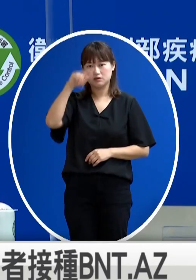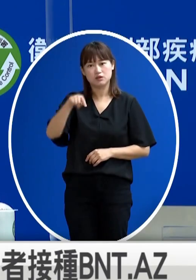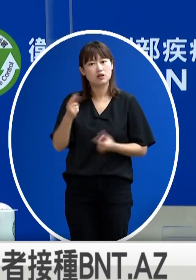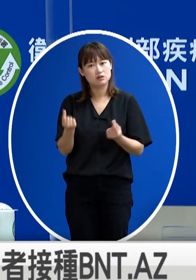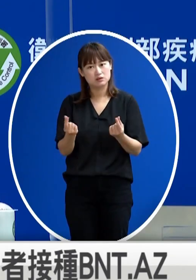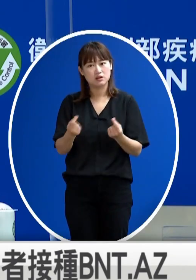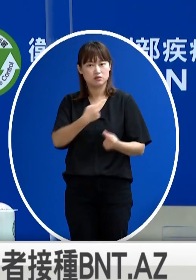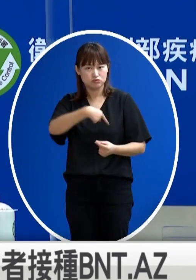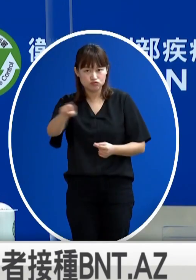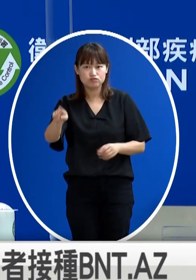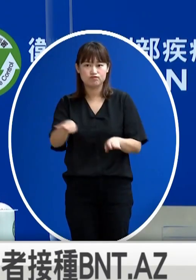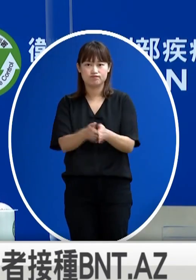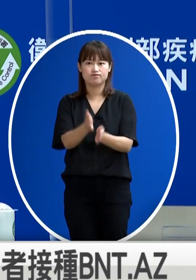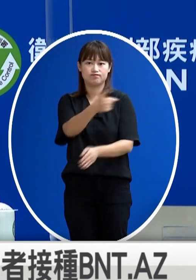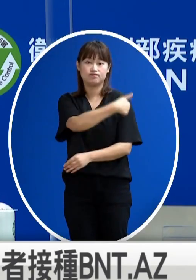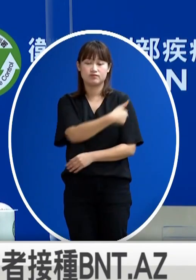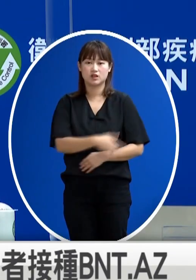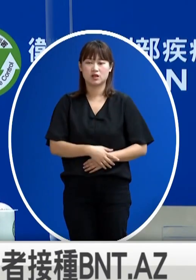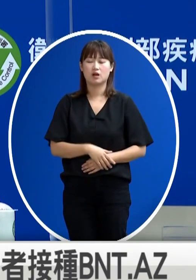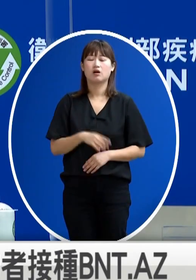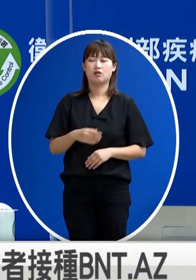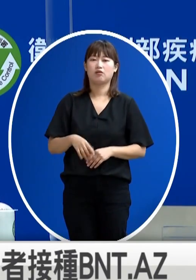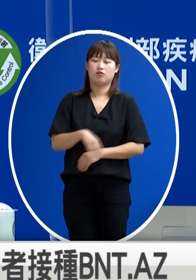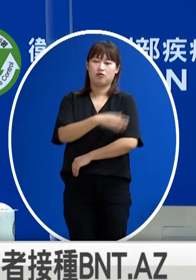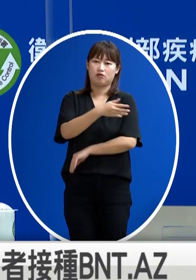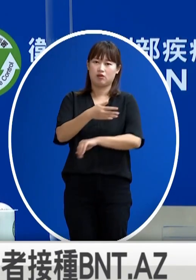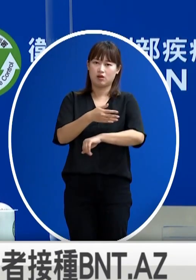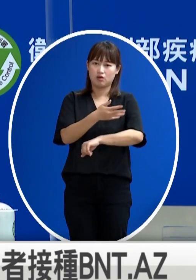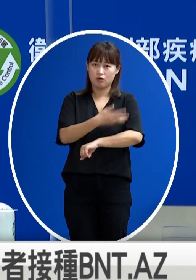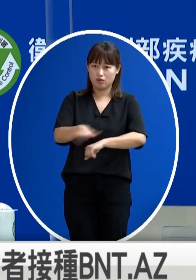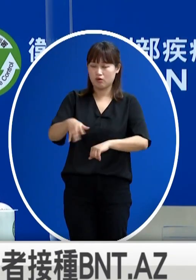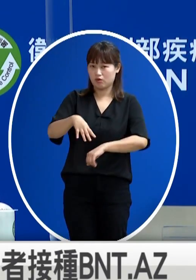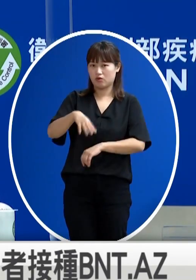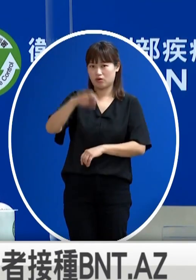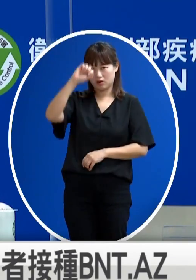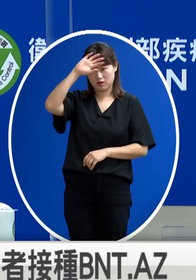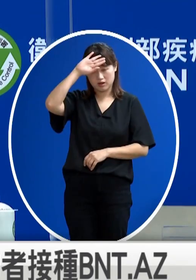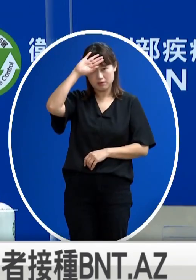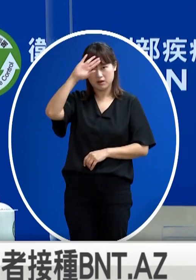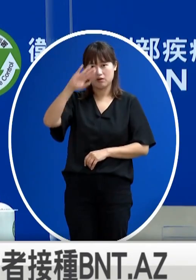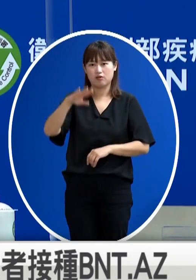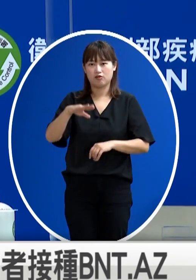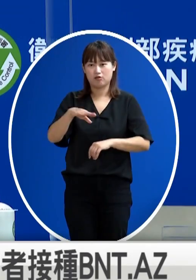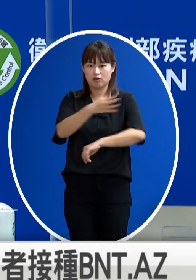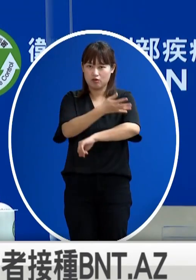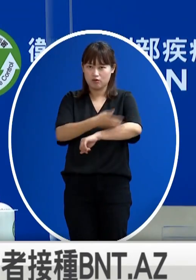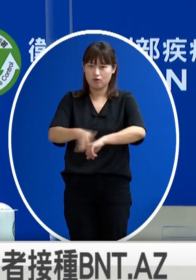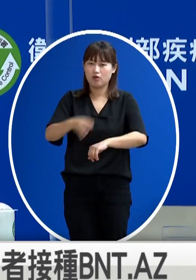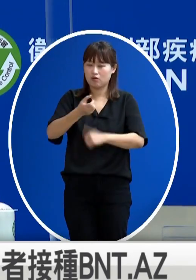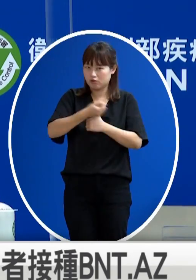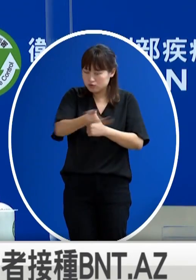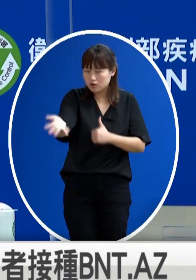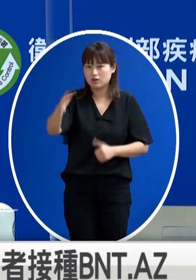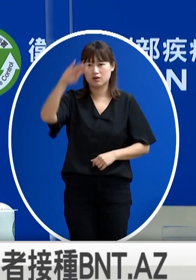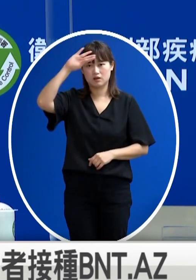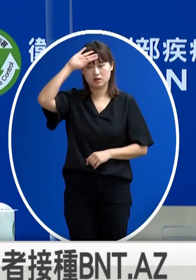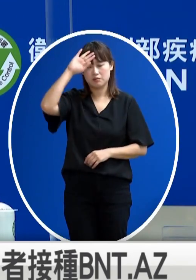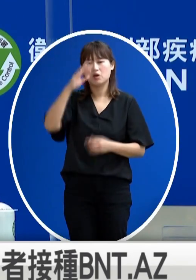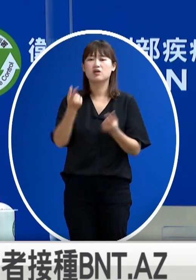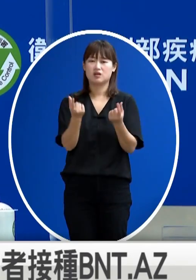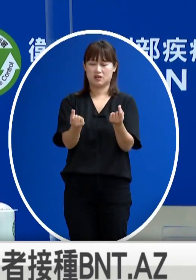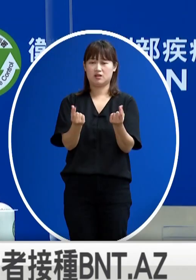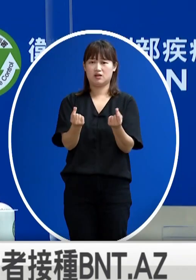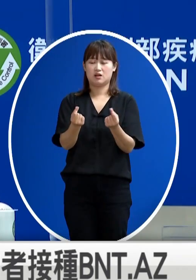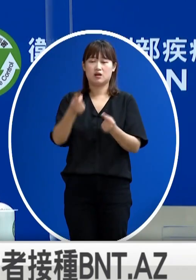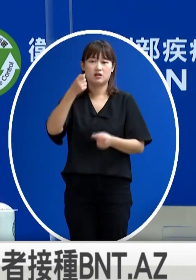预约，所以 应该是说流感疫苗它其实也是只有第一个月它会打得比较好，可能第一个